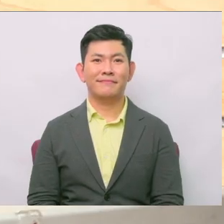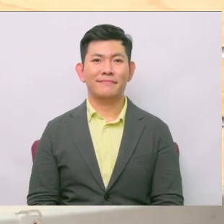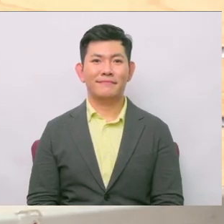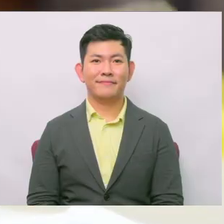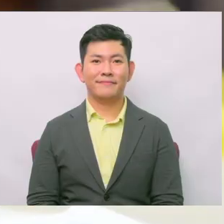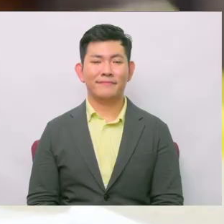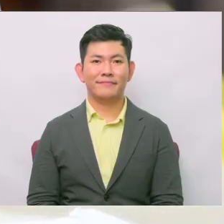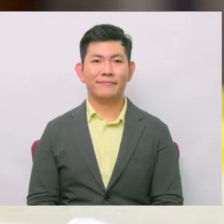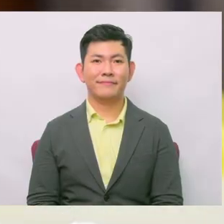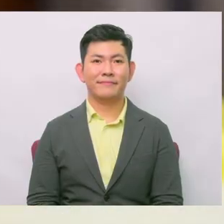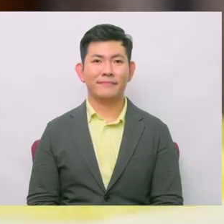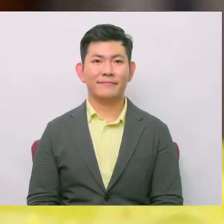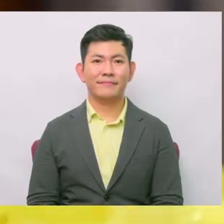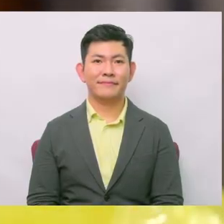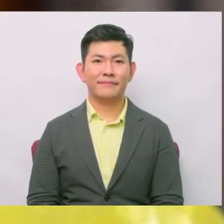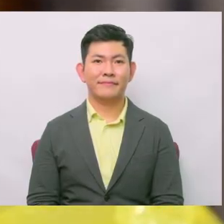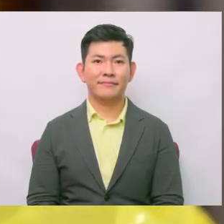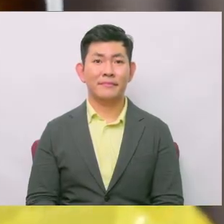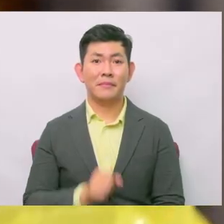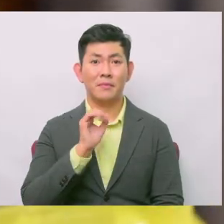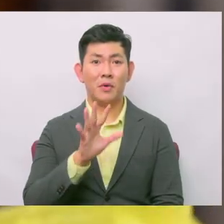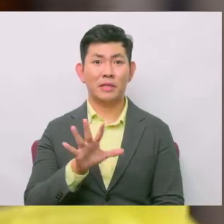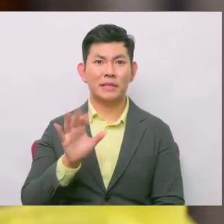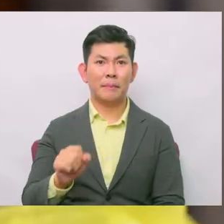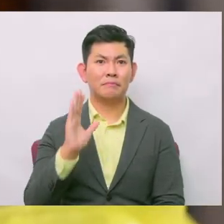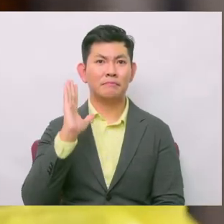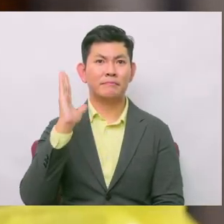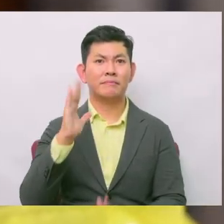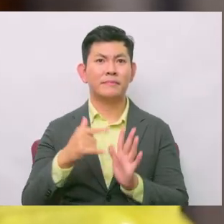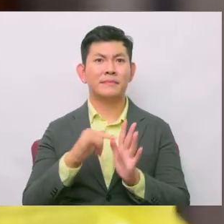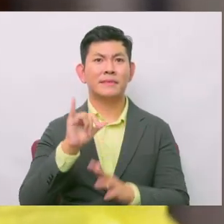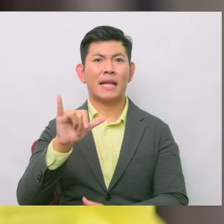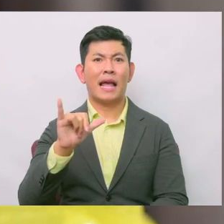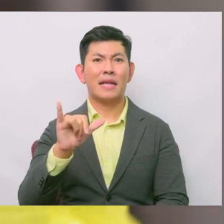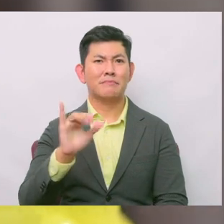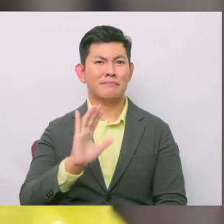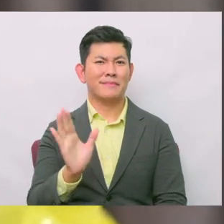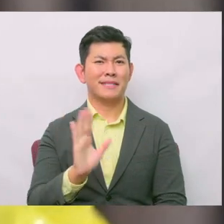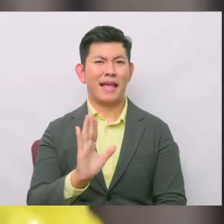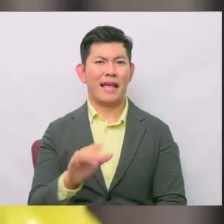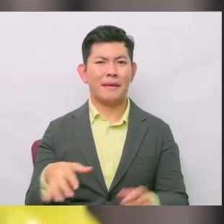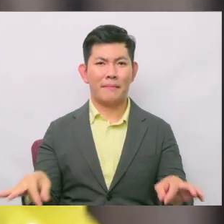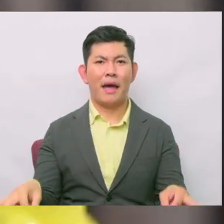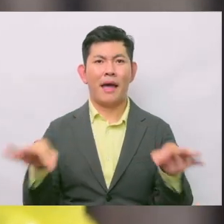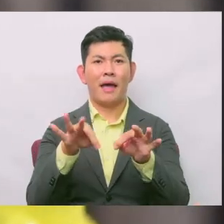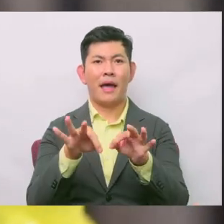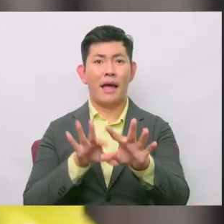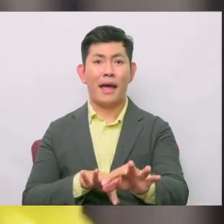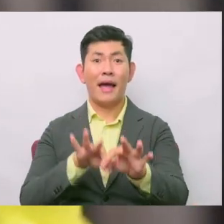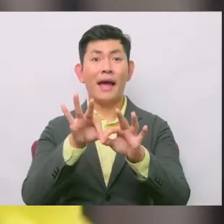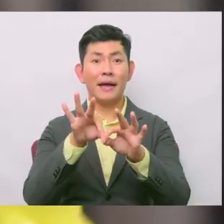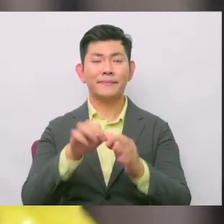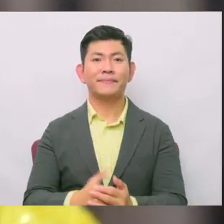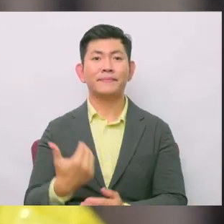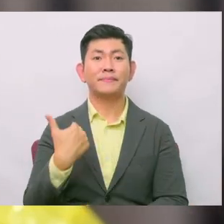พอบอกว่าจับชายนี่ตื่นเต้นไปเลย คุณแม่ที่มีสมุนไพรอยู่นะคะเ